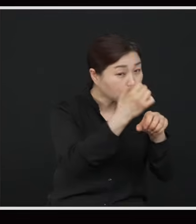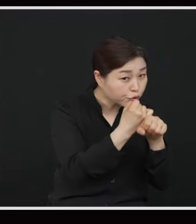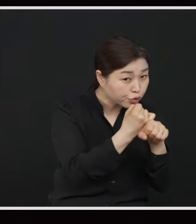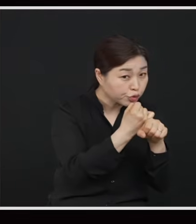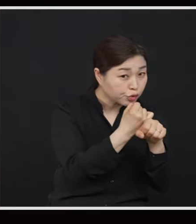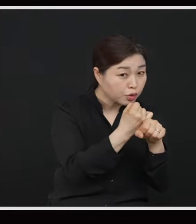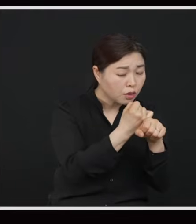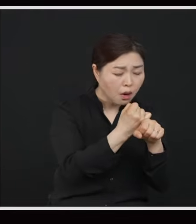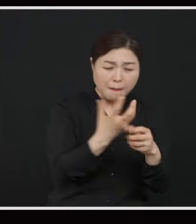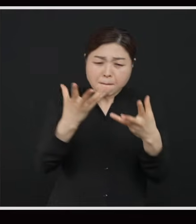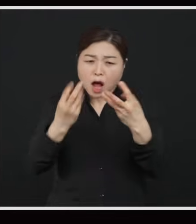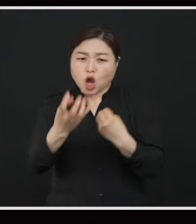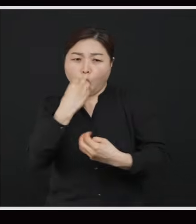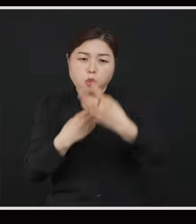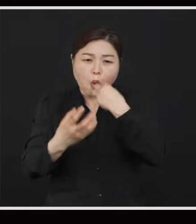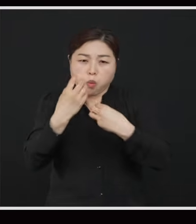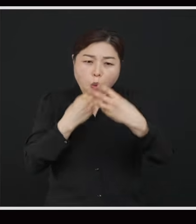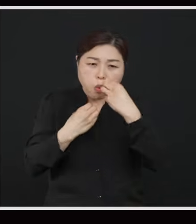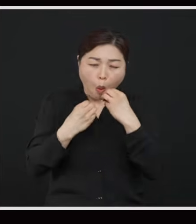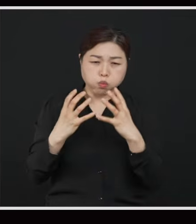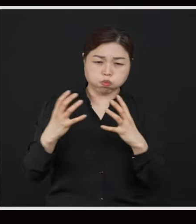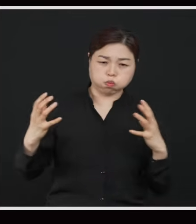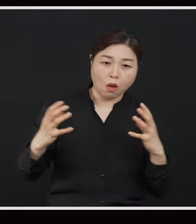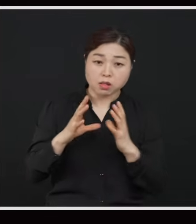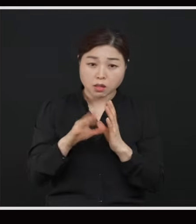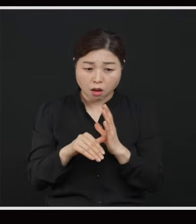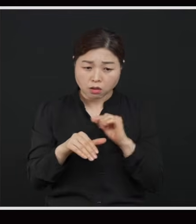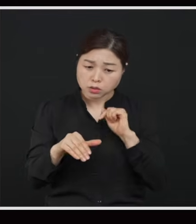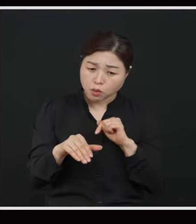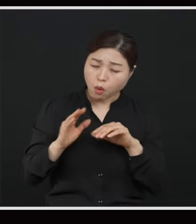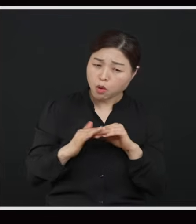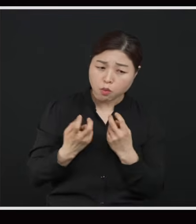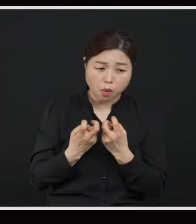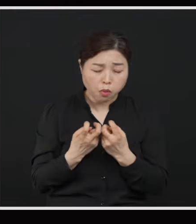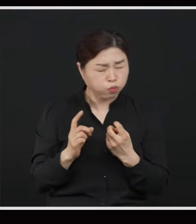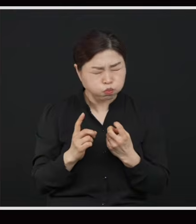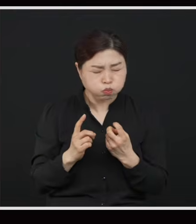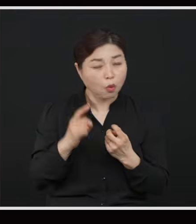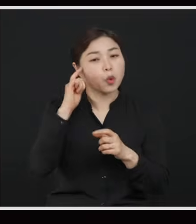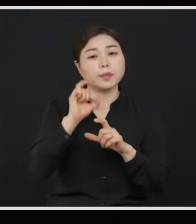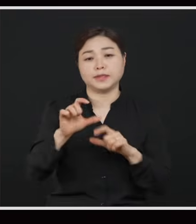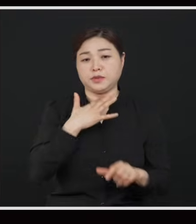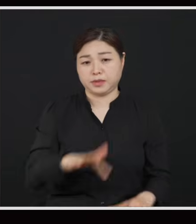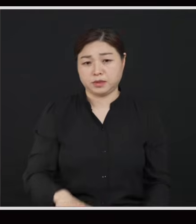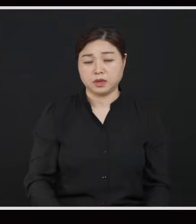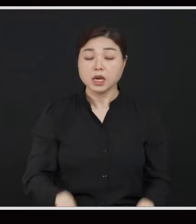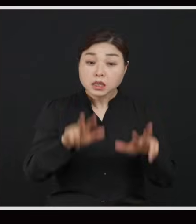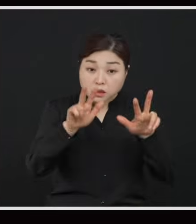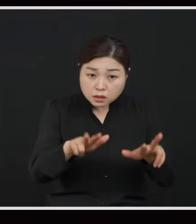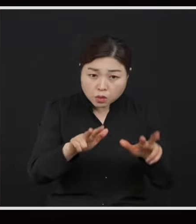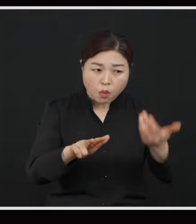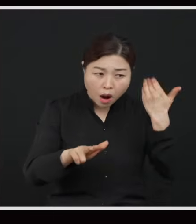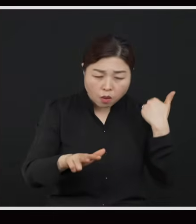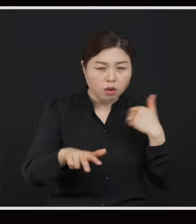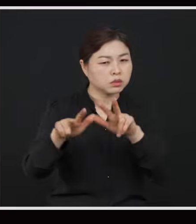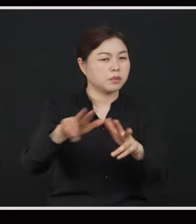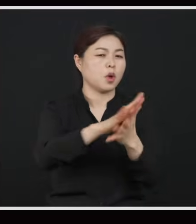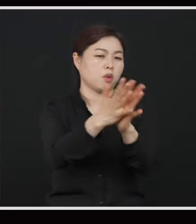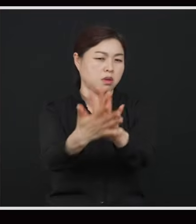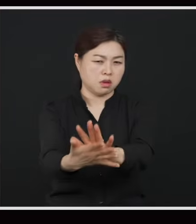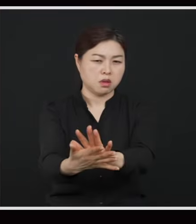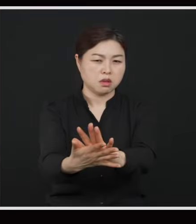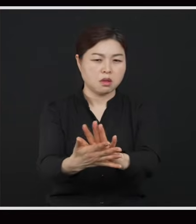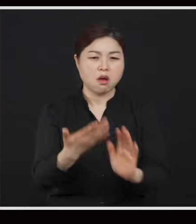많이 먹었을 때 그런 문제에 대해서는 저희 몸이 발달을 하지 못했습니다. 근데 지금 세상이 바뀌었죠.